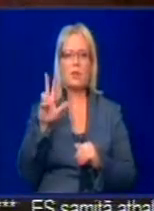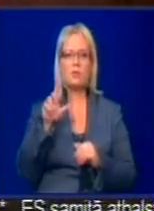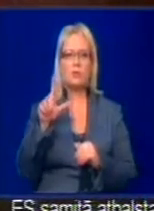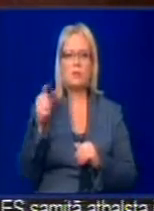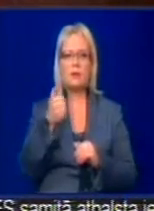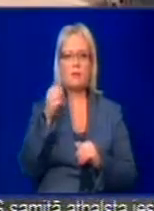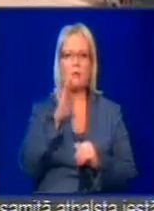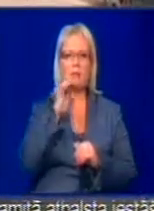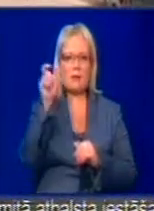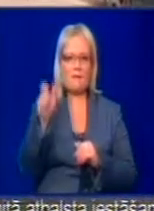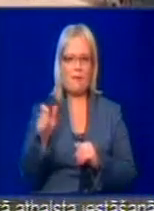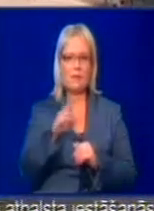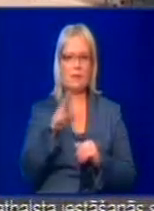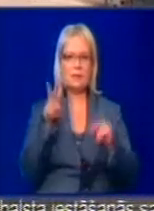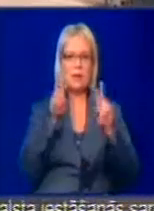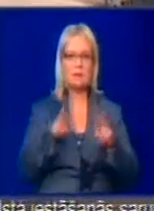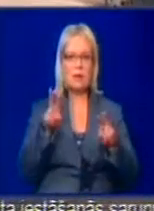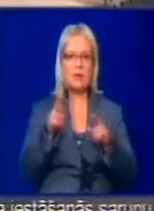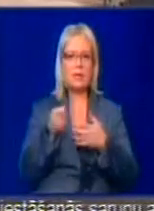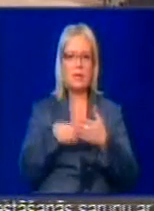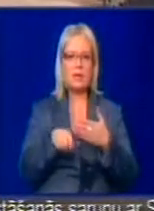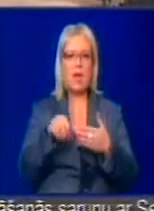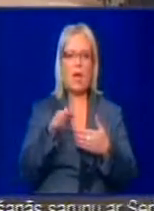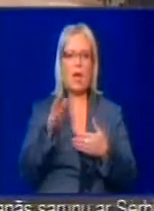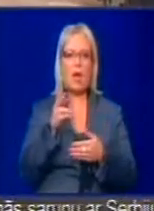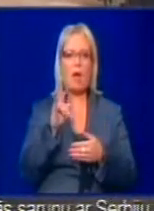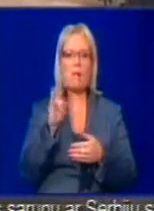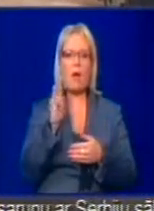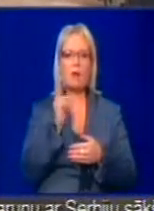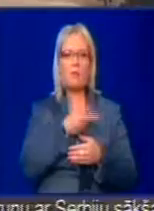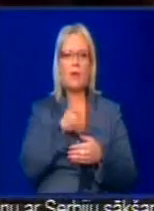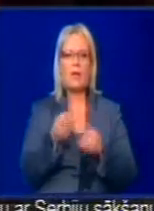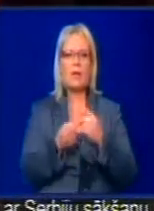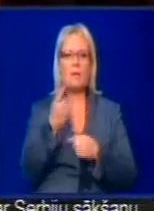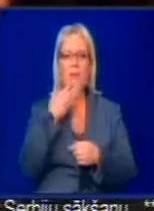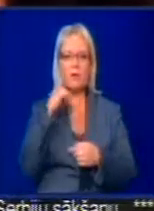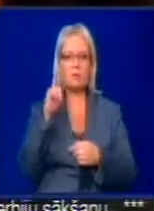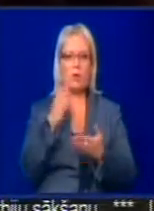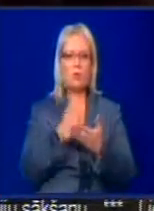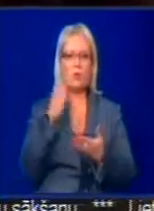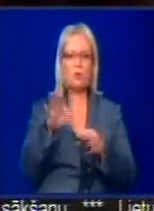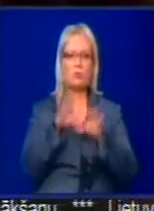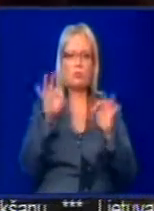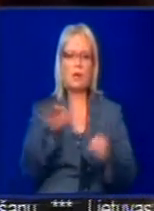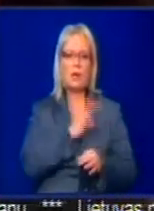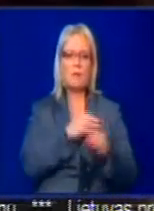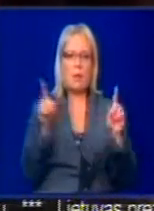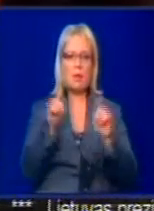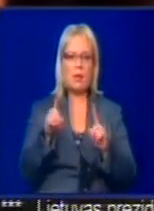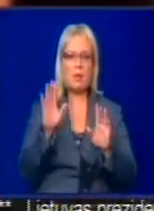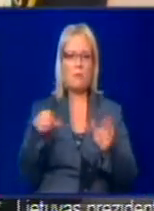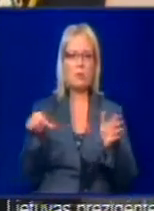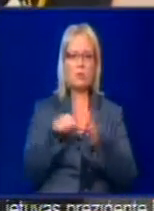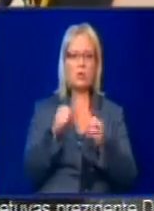1987. Gadā dzimušas sieviete. Līdz ekspertīzes slēdzienam bērnu bojājies iemesli nav zināmi. Par notikušo uzsākts krimināla process